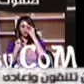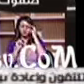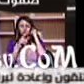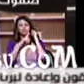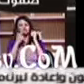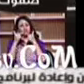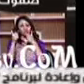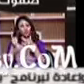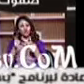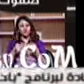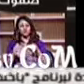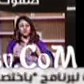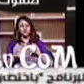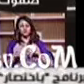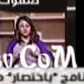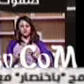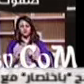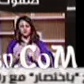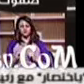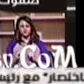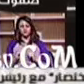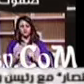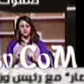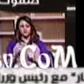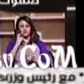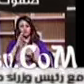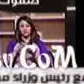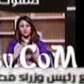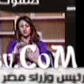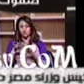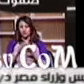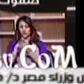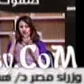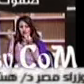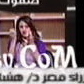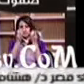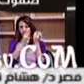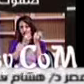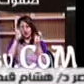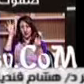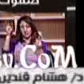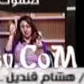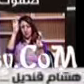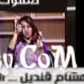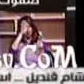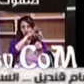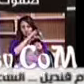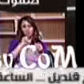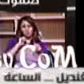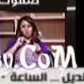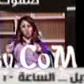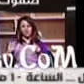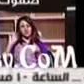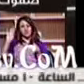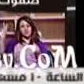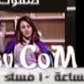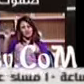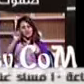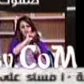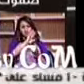خطوه ايجابيه طبعا واعتقد انه فعلا في مشكلات ثانيه زي ما انت قلت يا عمر في باقي المحافظات يعني اعتقد ان ده يكون نموذج